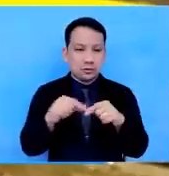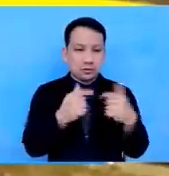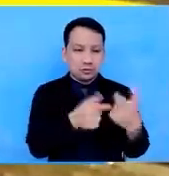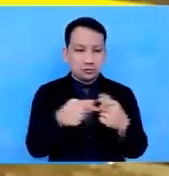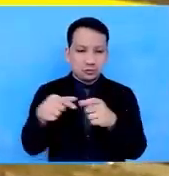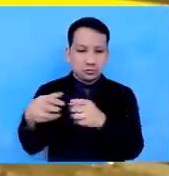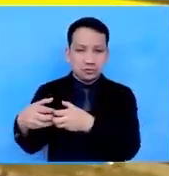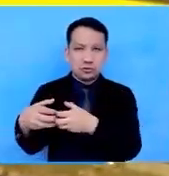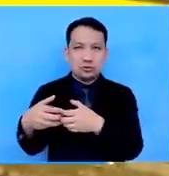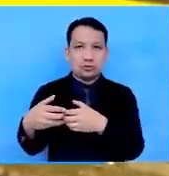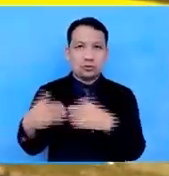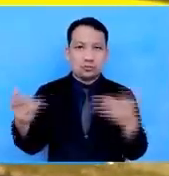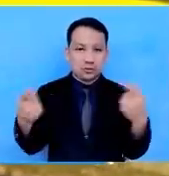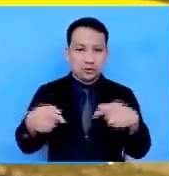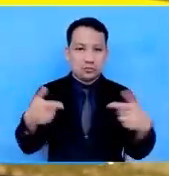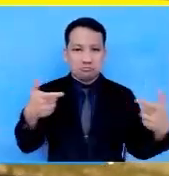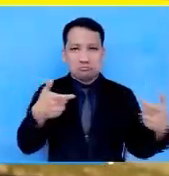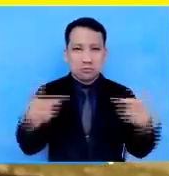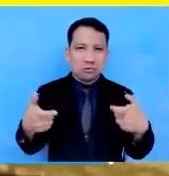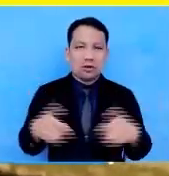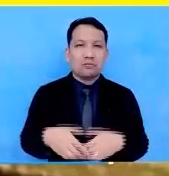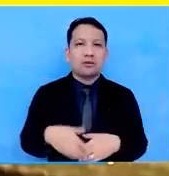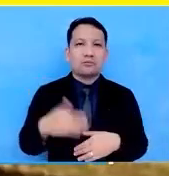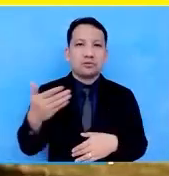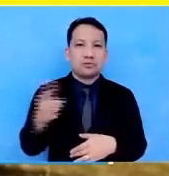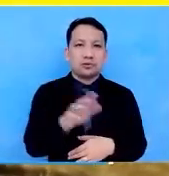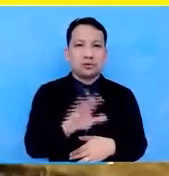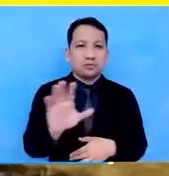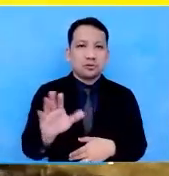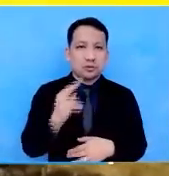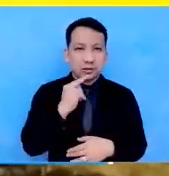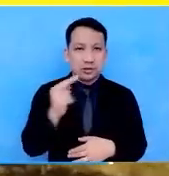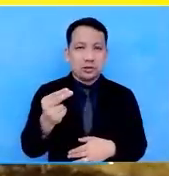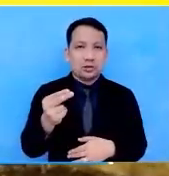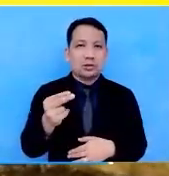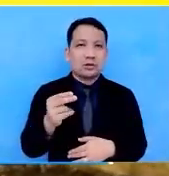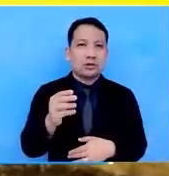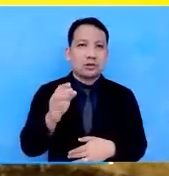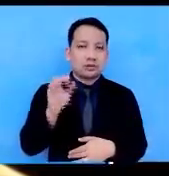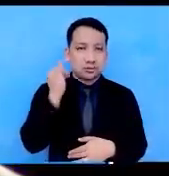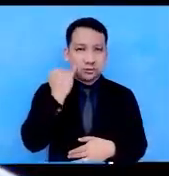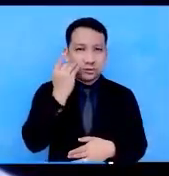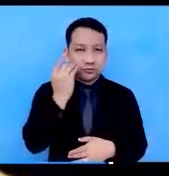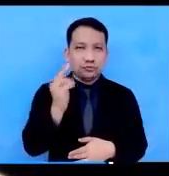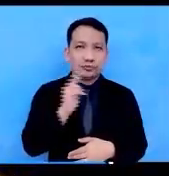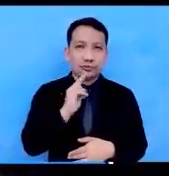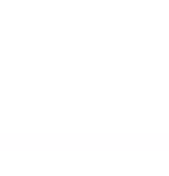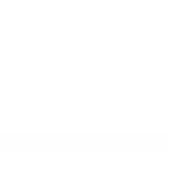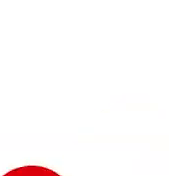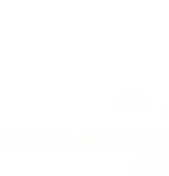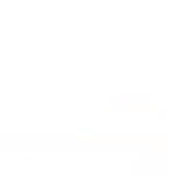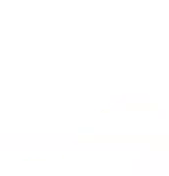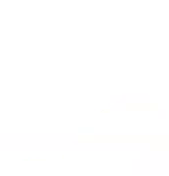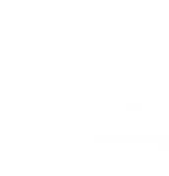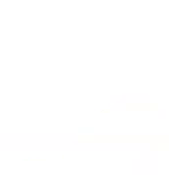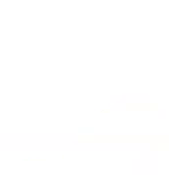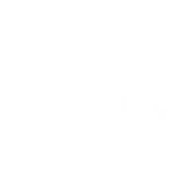na humantong sa barilan. Nagbabalita mula sa Frontline, Jenny Dongon, News 5.